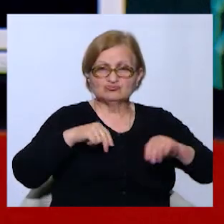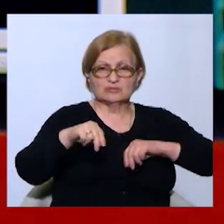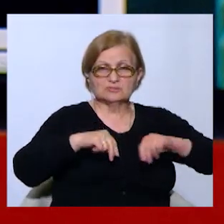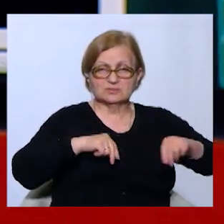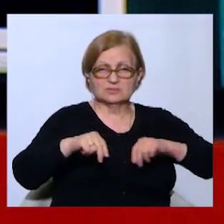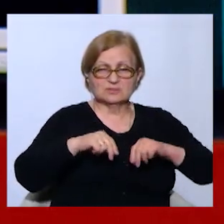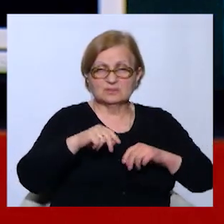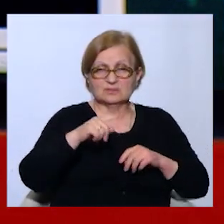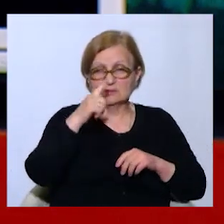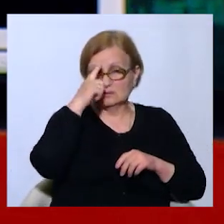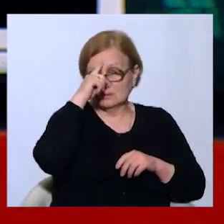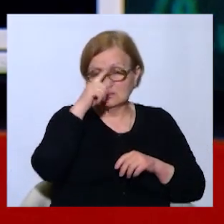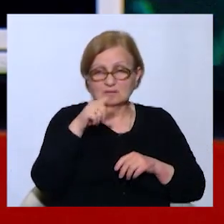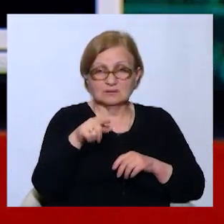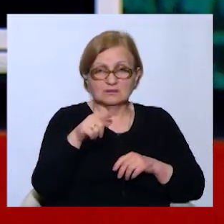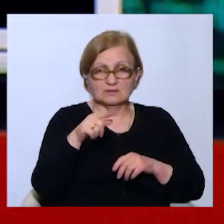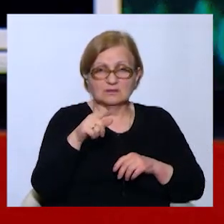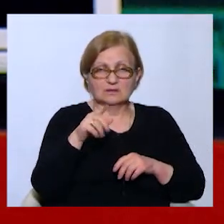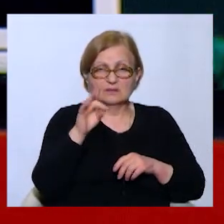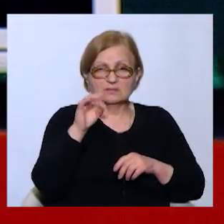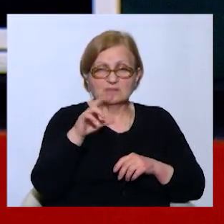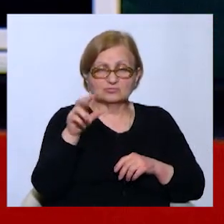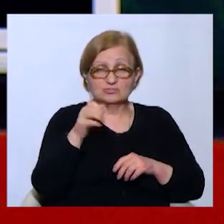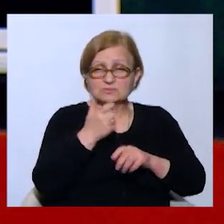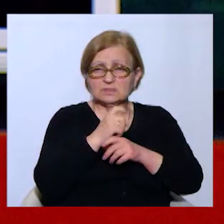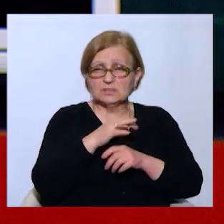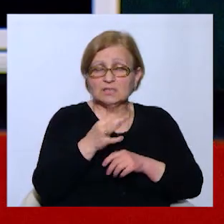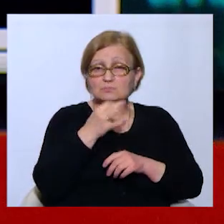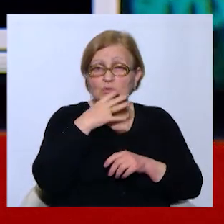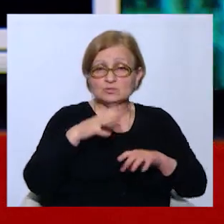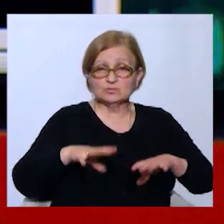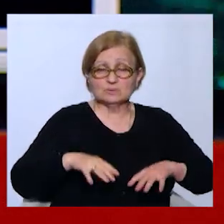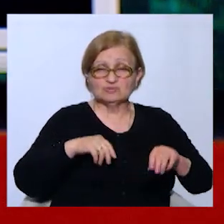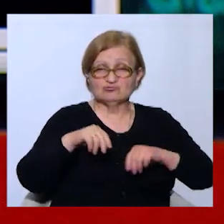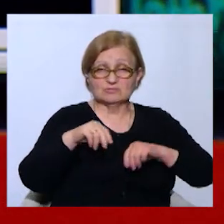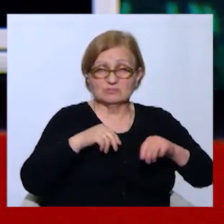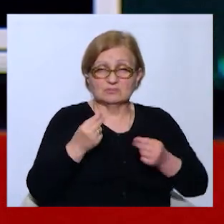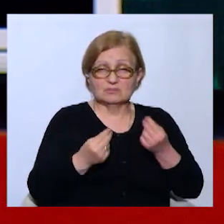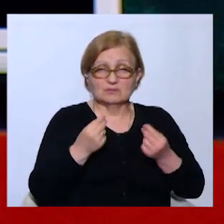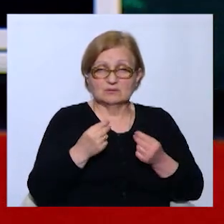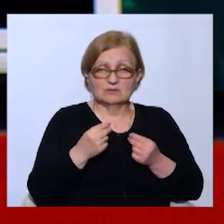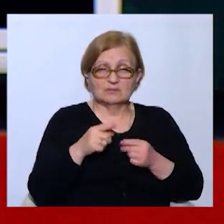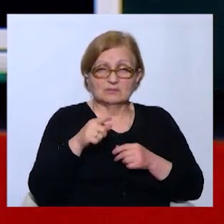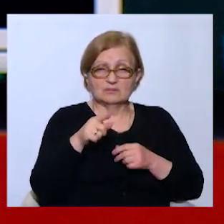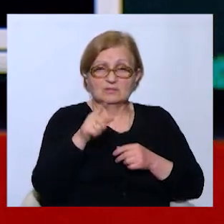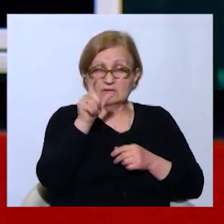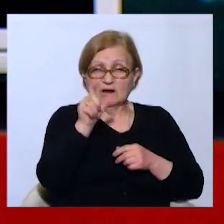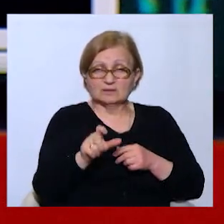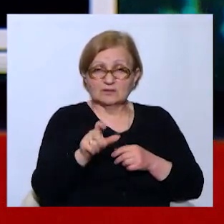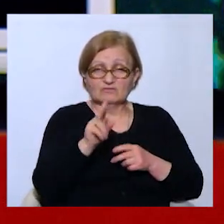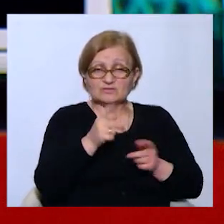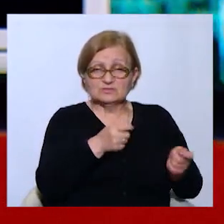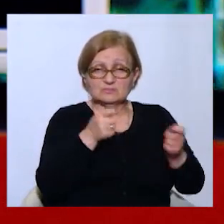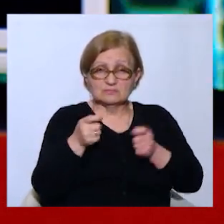ესე იგი ინდოეთში იღებს საფუძველს და ამ ინდოელ რაჯას ისე ძალიან მოეწონა ეს ჭადრაკი თამაში, რომ ამ ადამიანს, ვინც